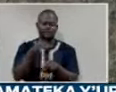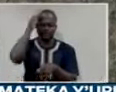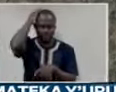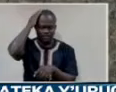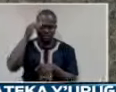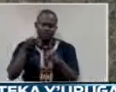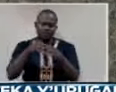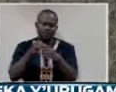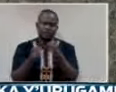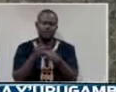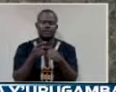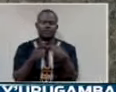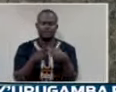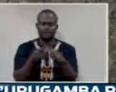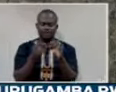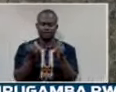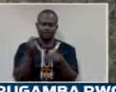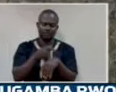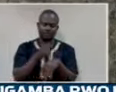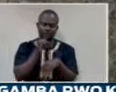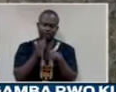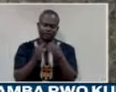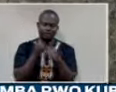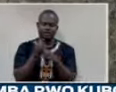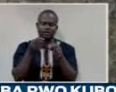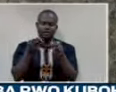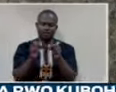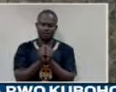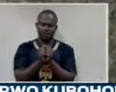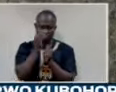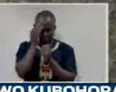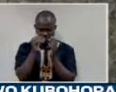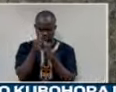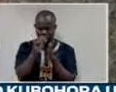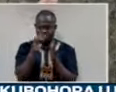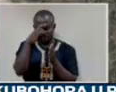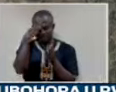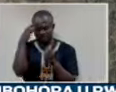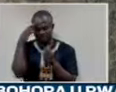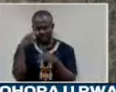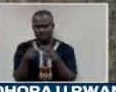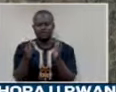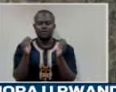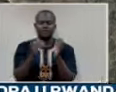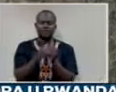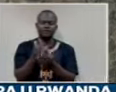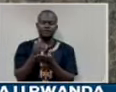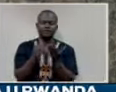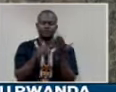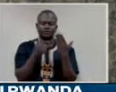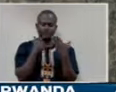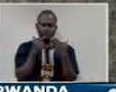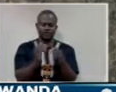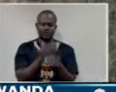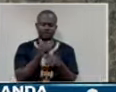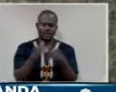Cyari kigiye kuba ku mwaka wa gatandatu, ariko uyu munsi ntabwo uyu mwaka ntabwo cyabaye bitewe n'izo mpamvu. Uretse n'icyo ngicyo, hari ibitaramo